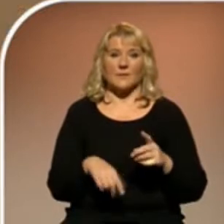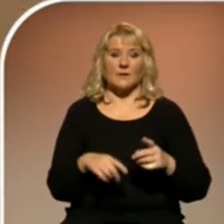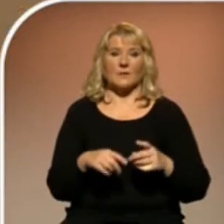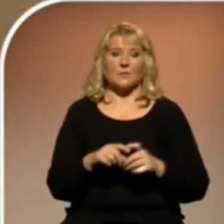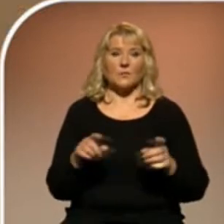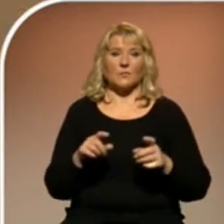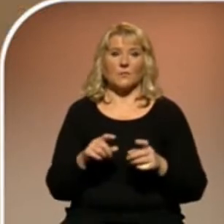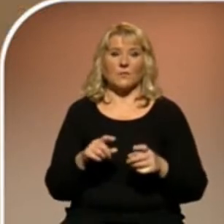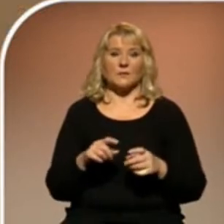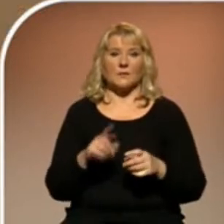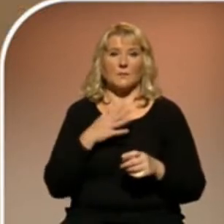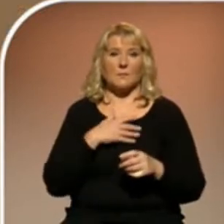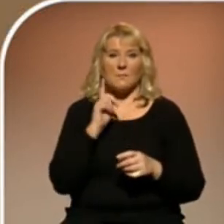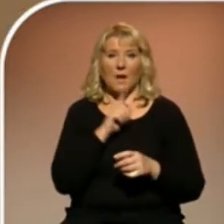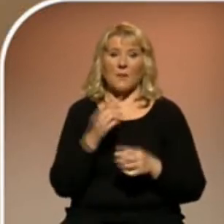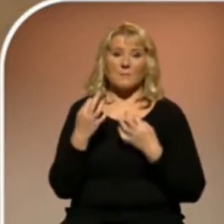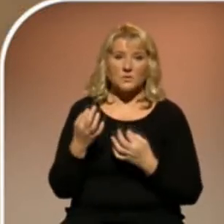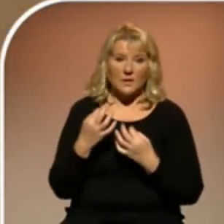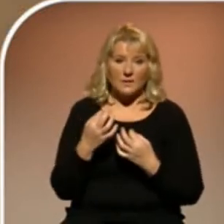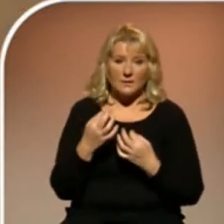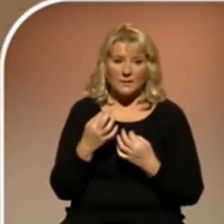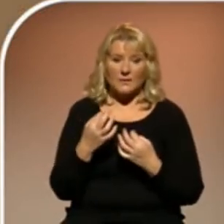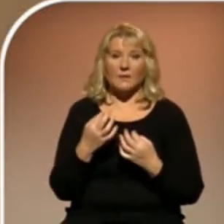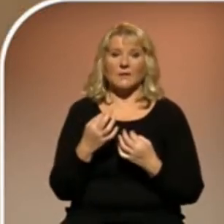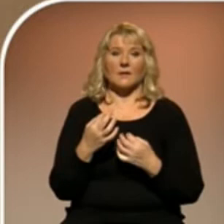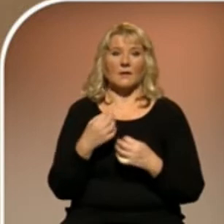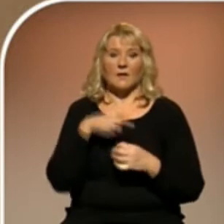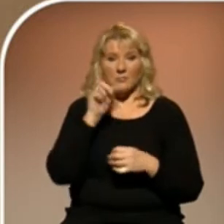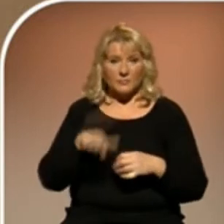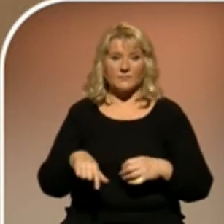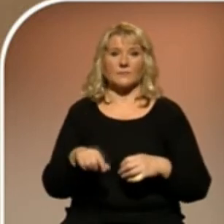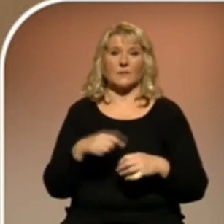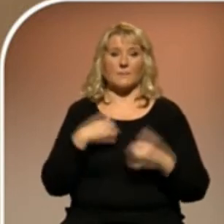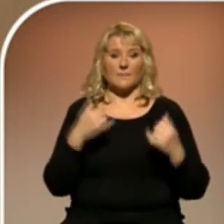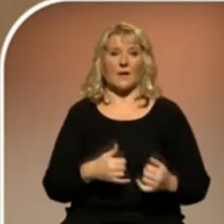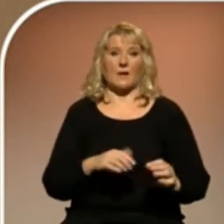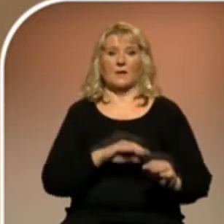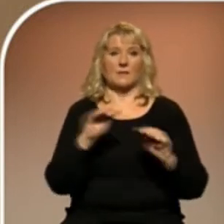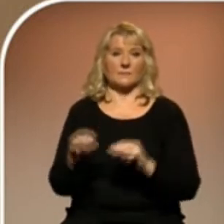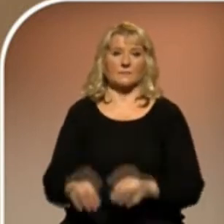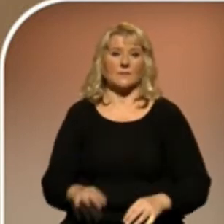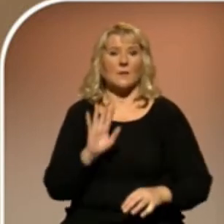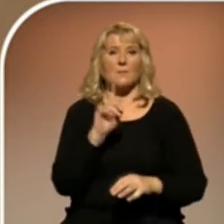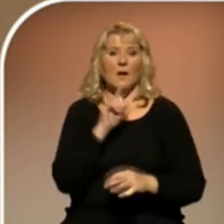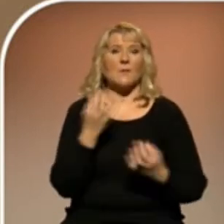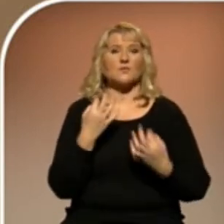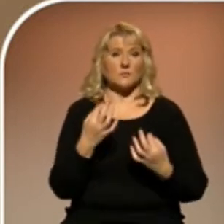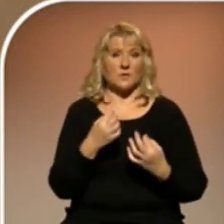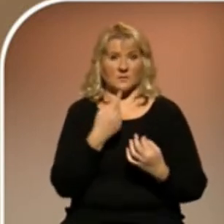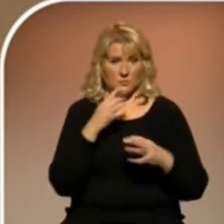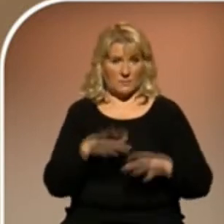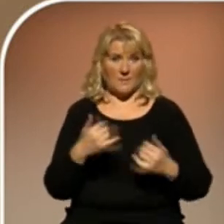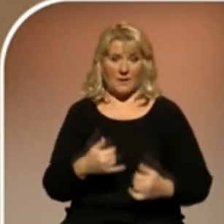jsem neposlechla přání mojí maminky a odešla jsem z Prahy. Vystudovala. Jaké měla přání vaše maminka, abyste zůstala v